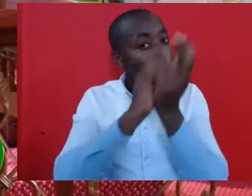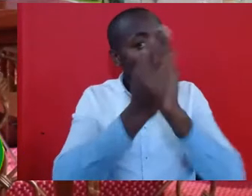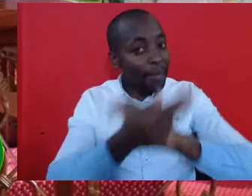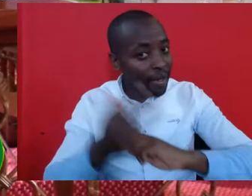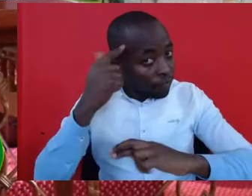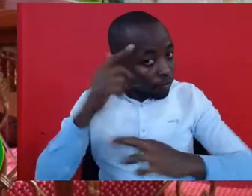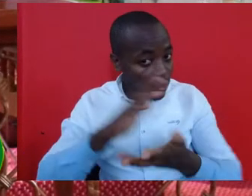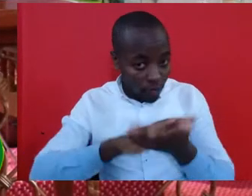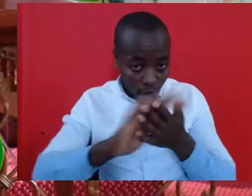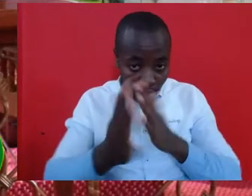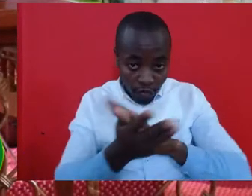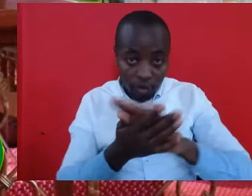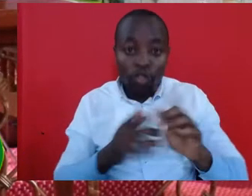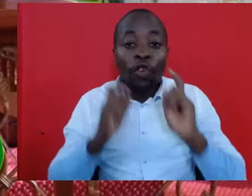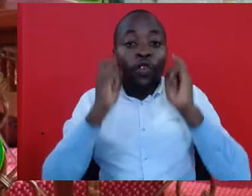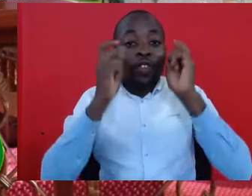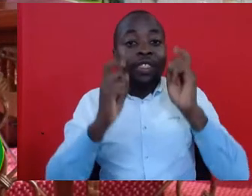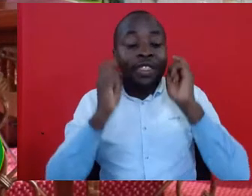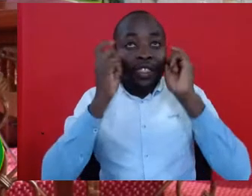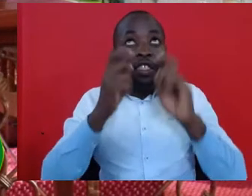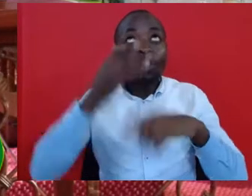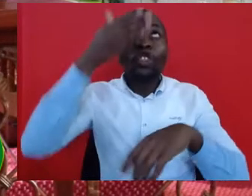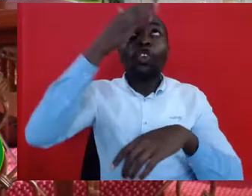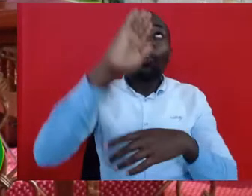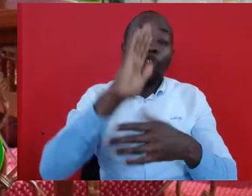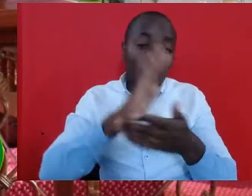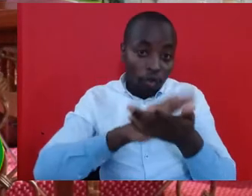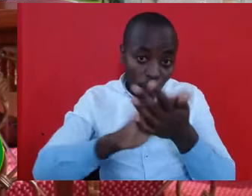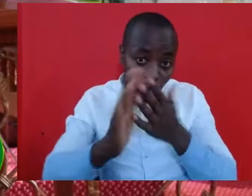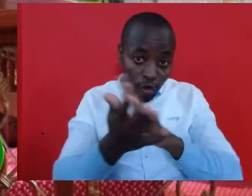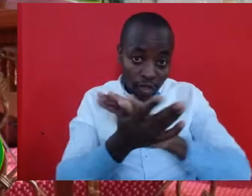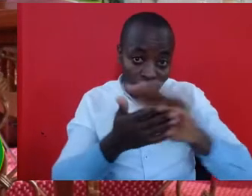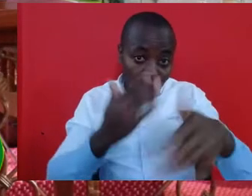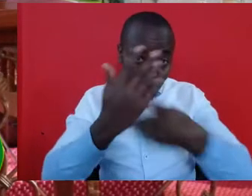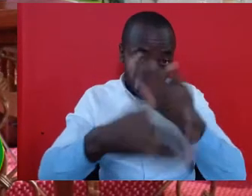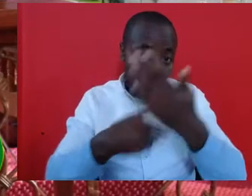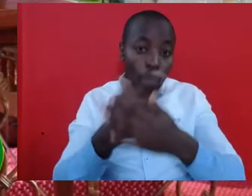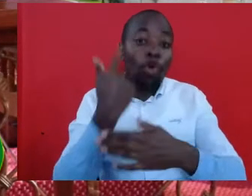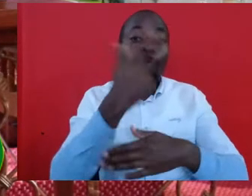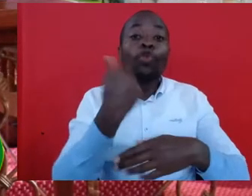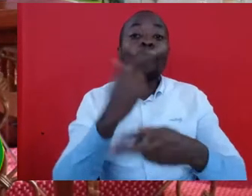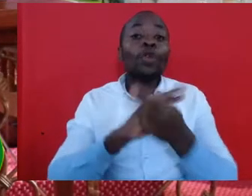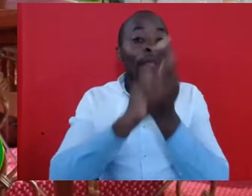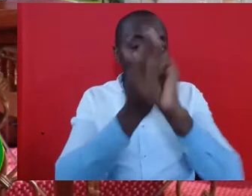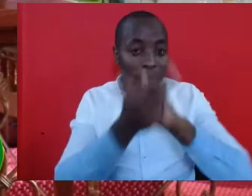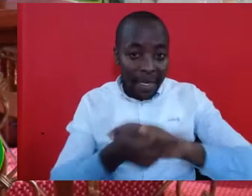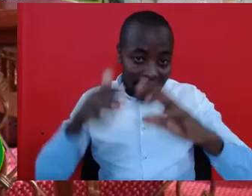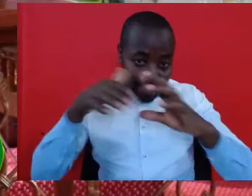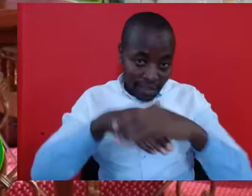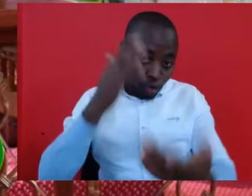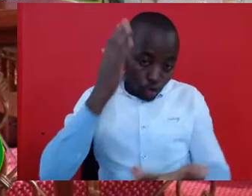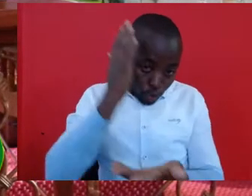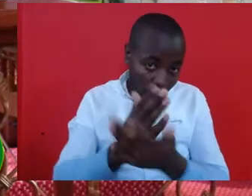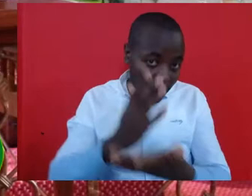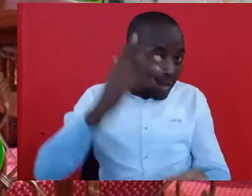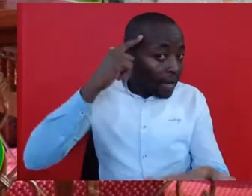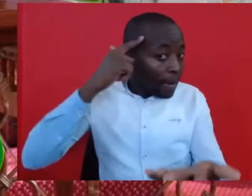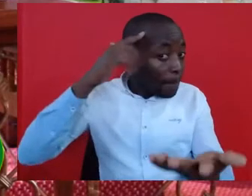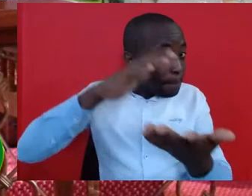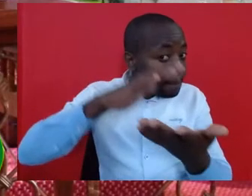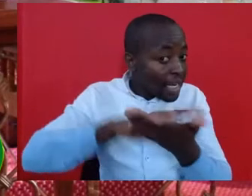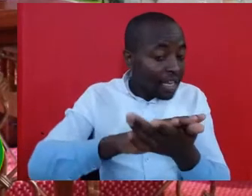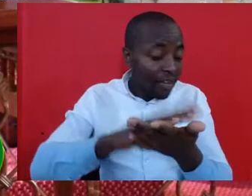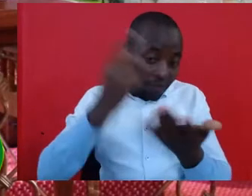zao. Yeye huwasamehe na kuwaghafili wote watumbuo kwa kweli na kuiamini injili yake